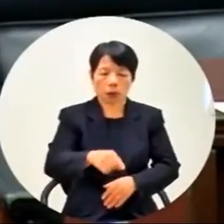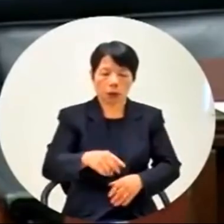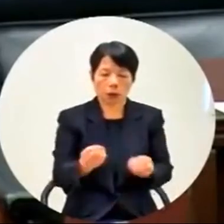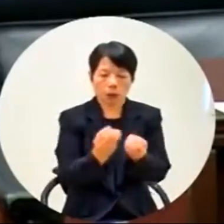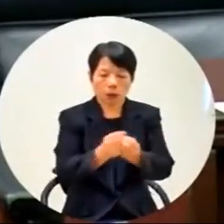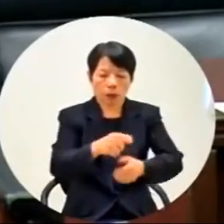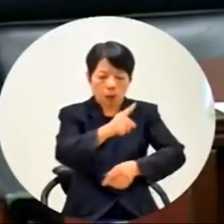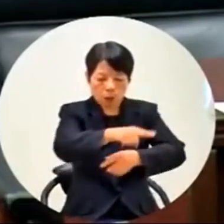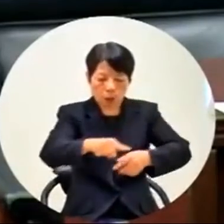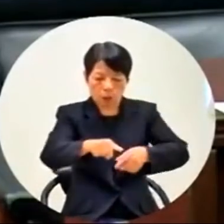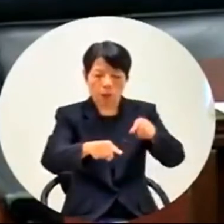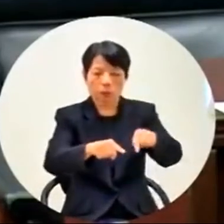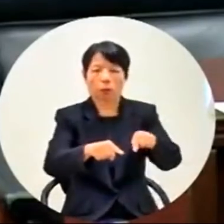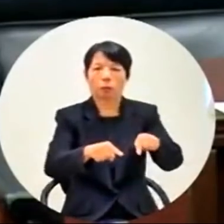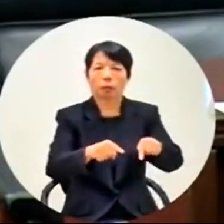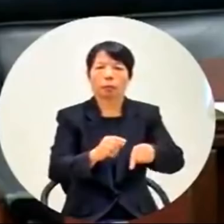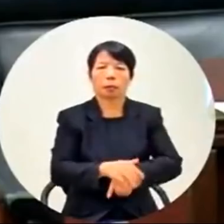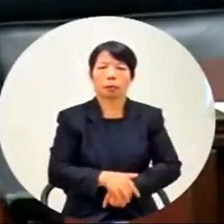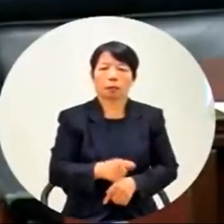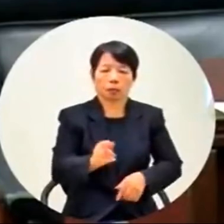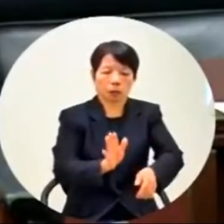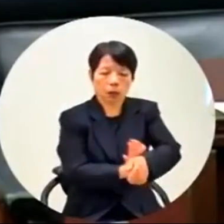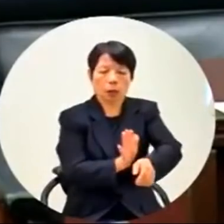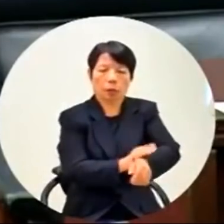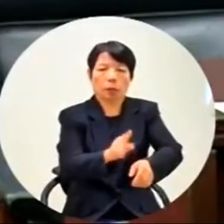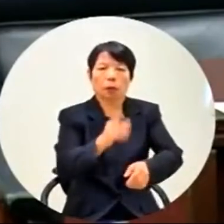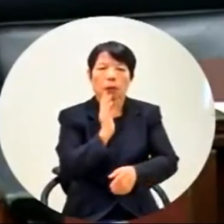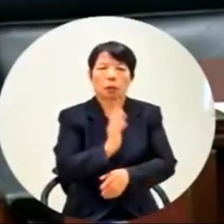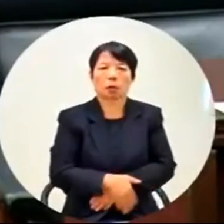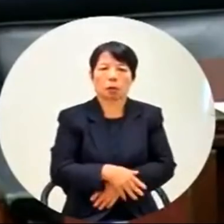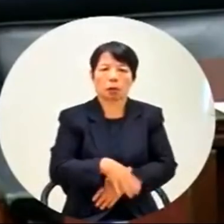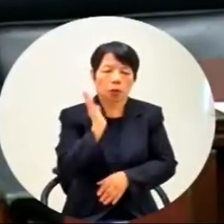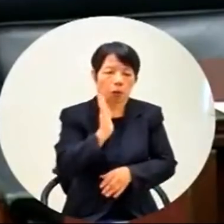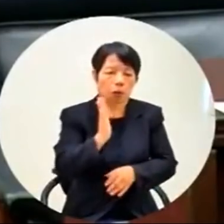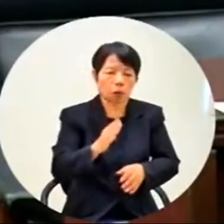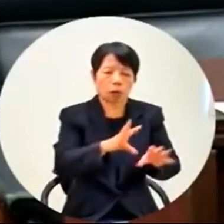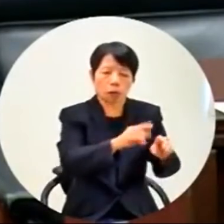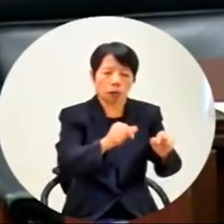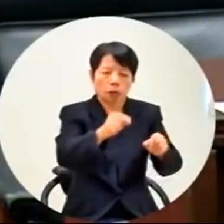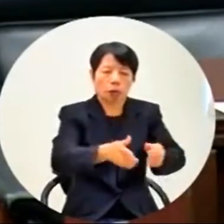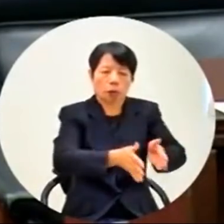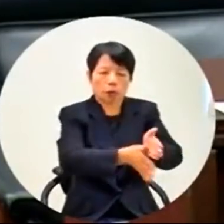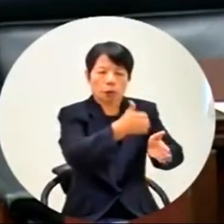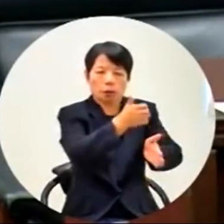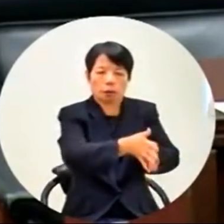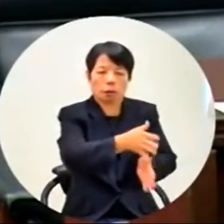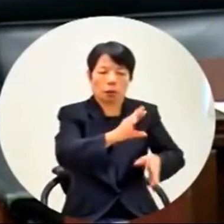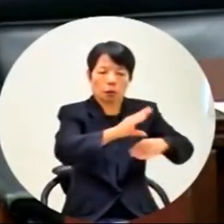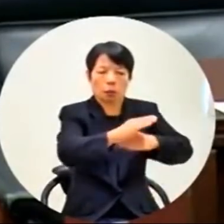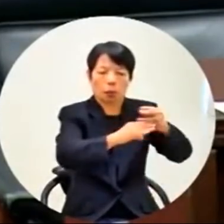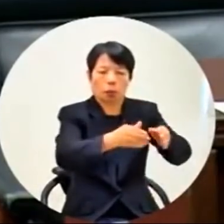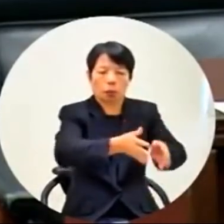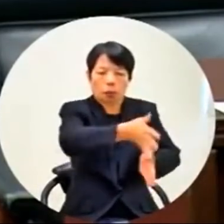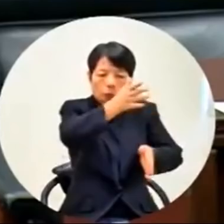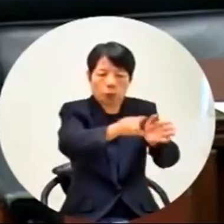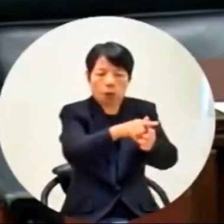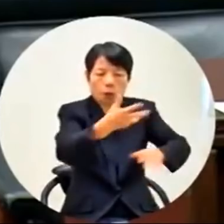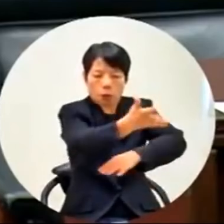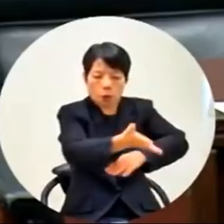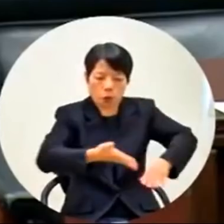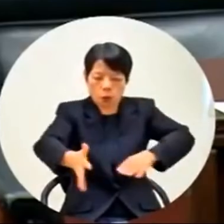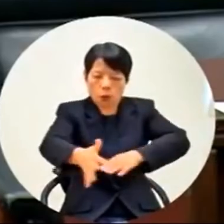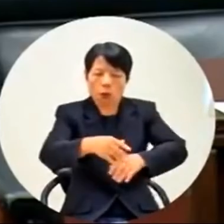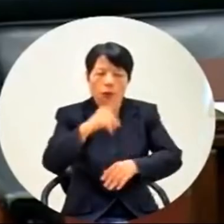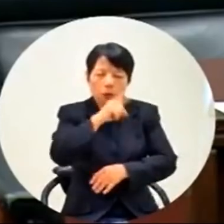就是转弯处的部分，一边是水泥护岸，一边是土墙，所以每次它在流动的时候，它很多垃